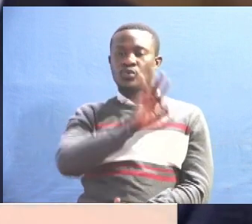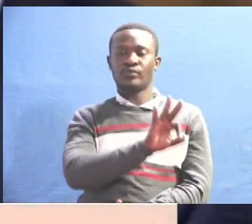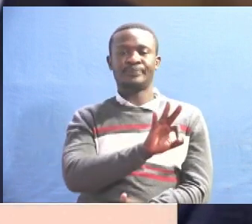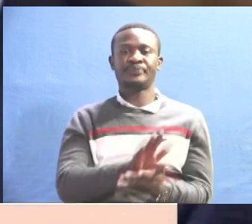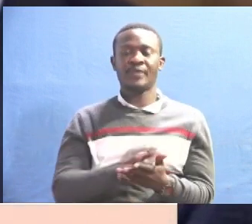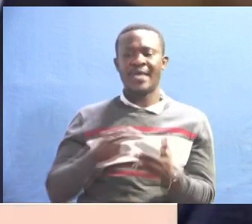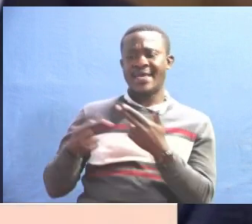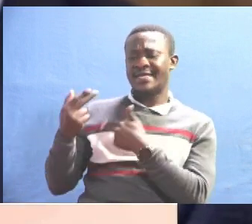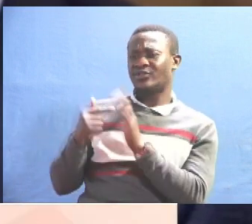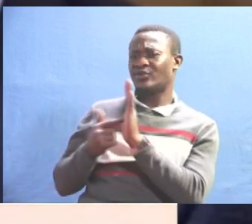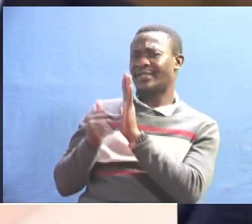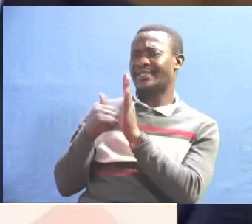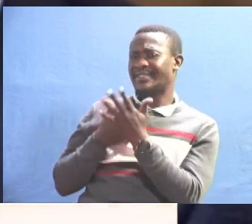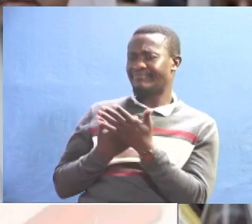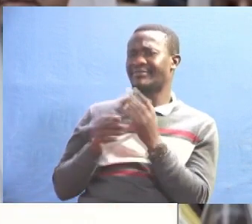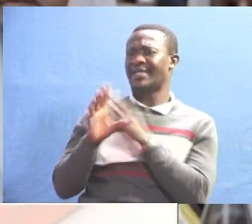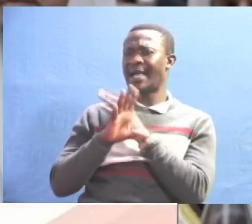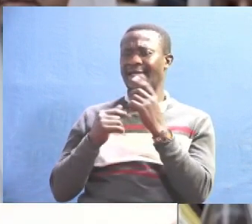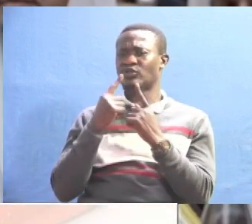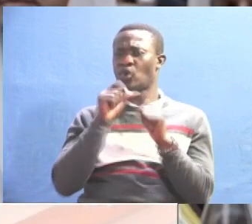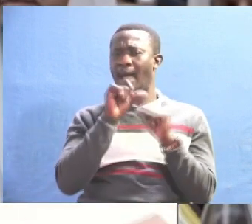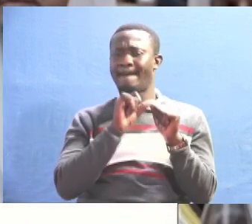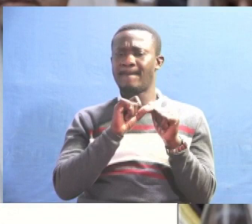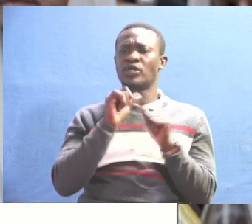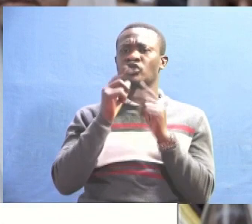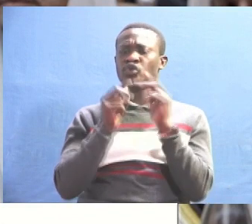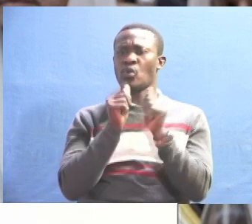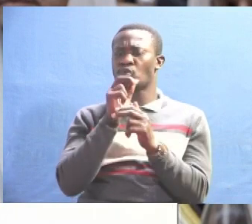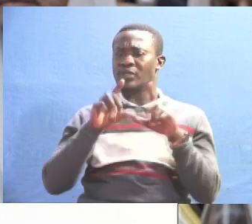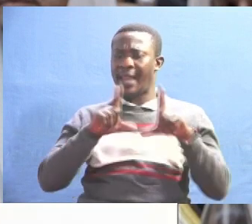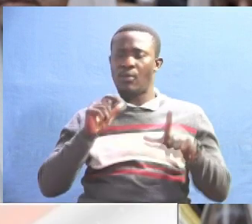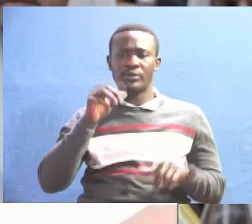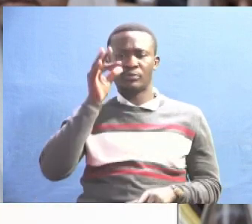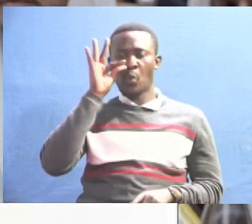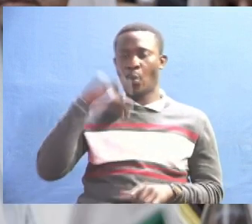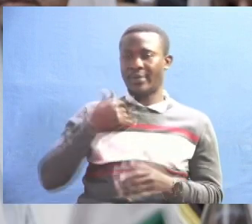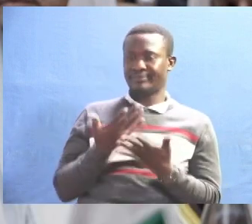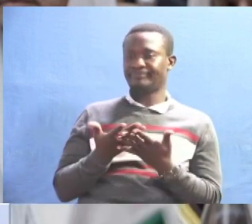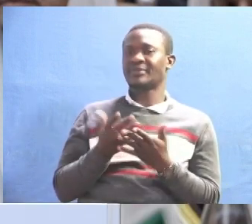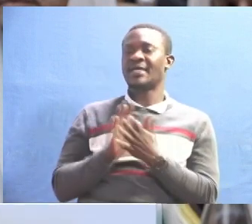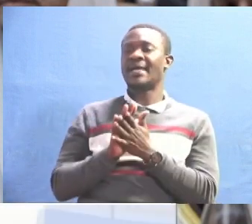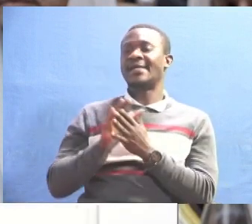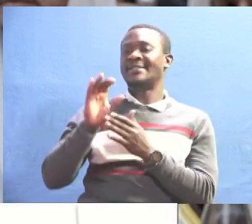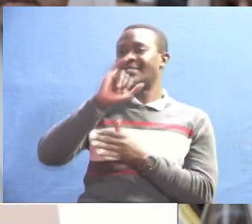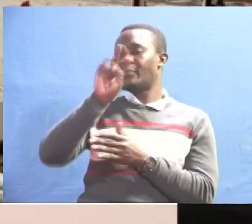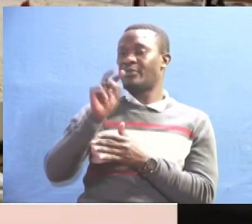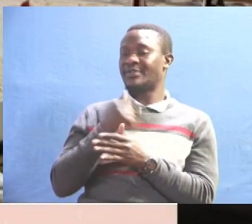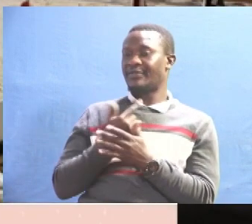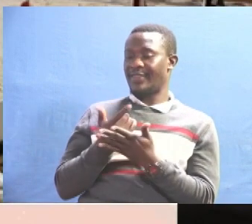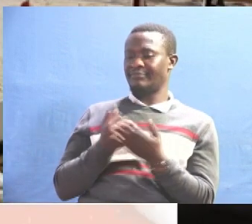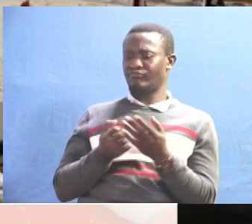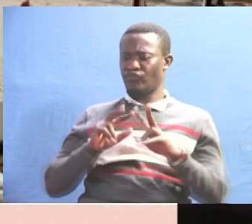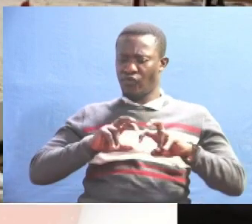Historia inaonyesha kwamba nchi zinazozungumza Kifaransa zinafanya vizuri kidiplomasia na Djibouti ikiwa katika kinyang'anyiro